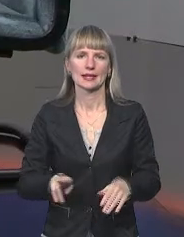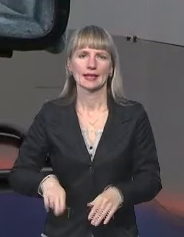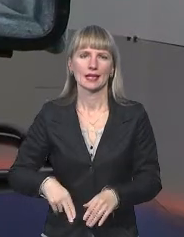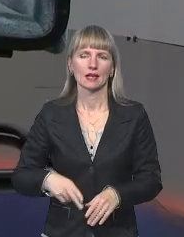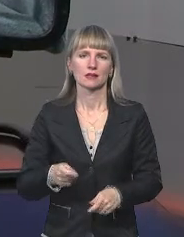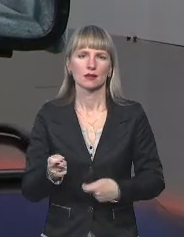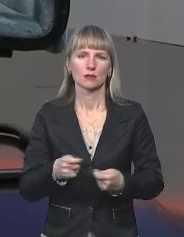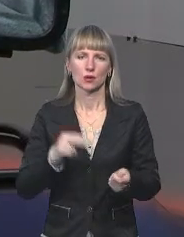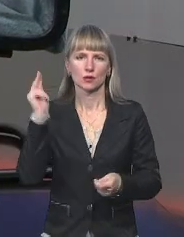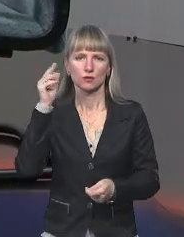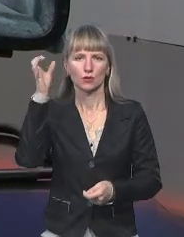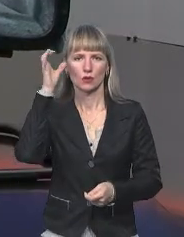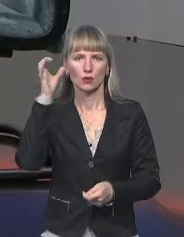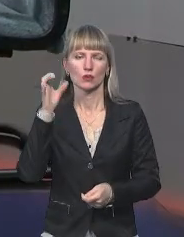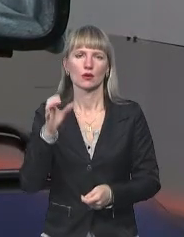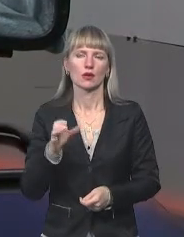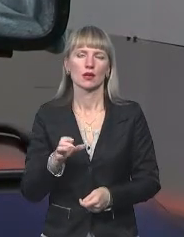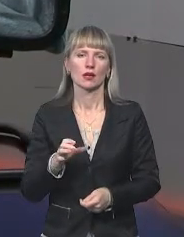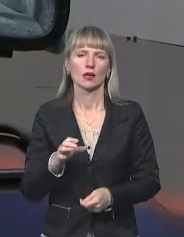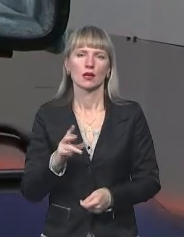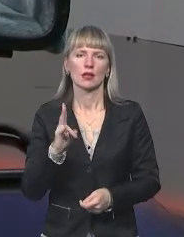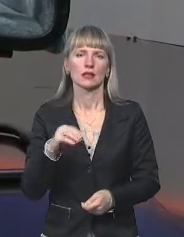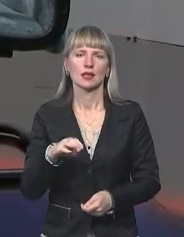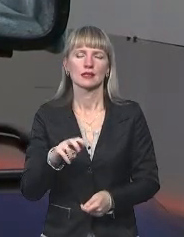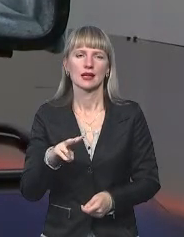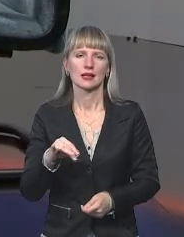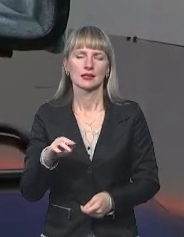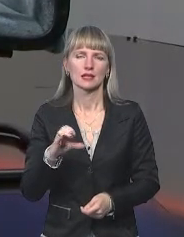директора департаменту освіти та науки Запорізької міськради Наталії Вітковської.